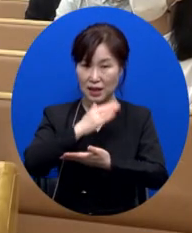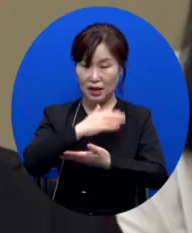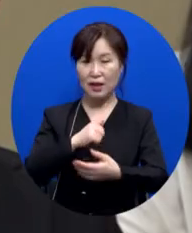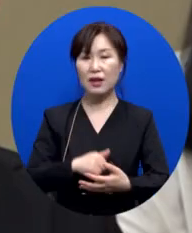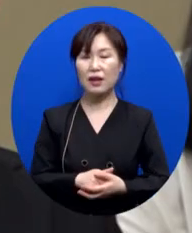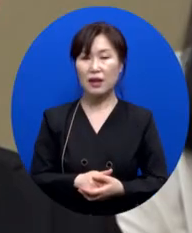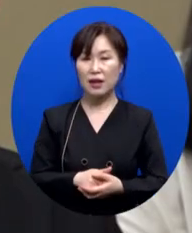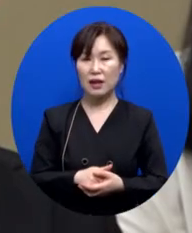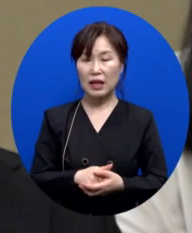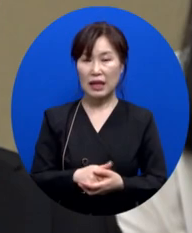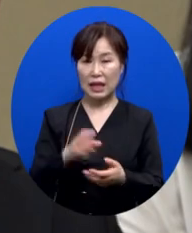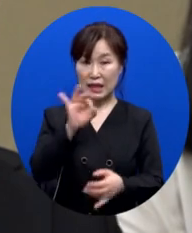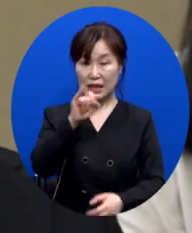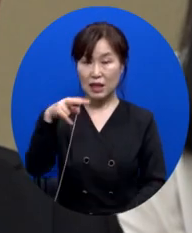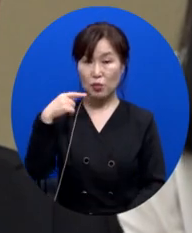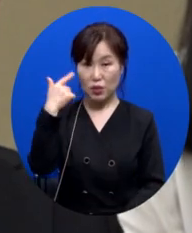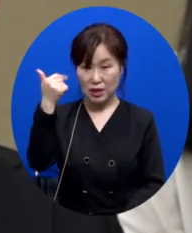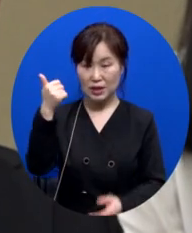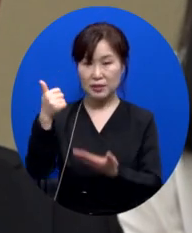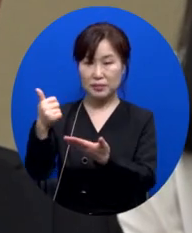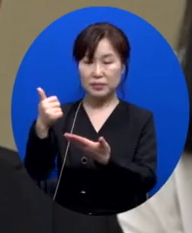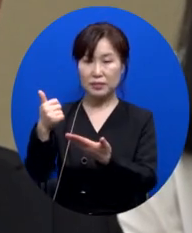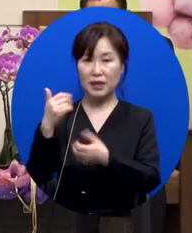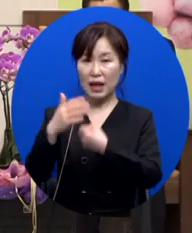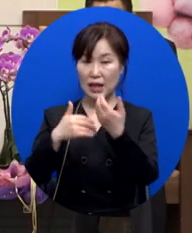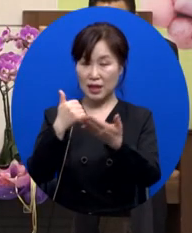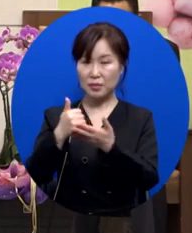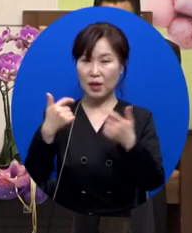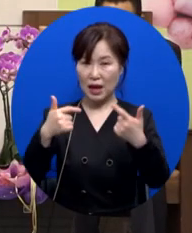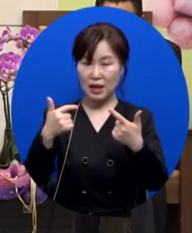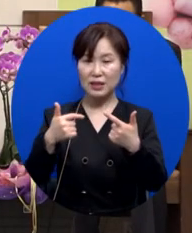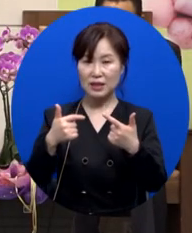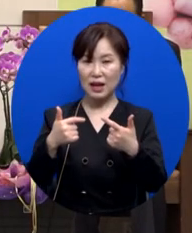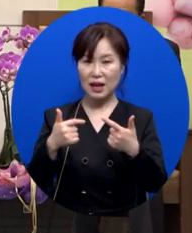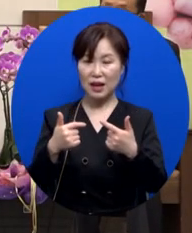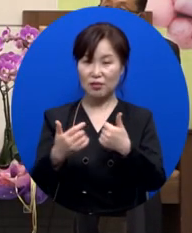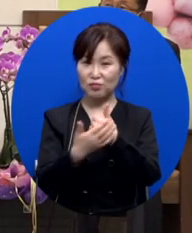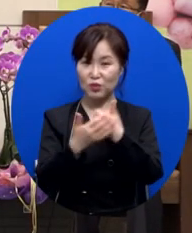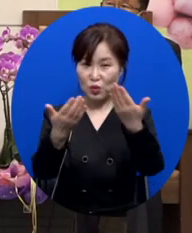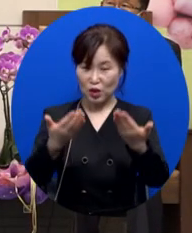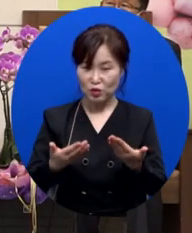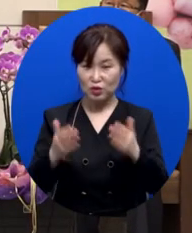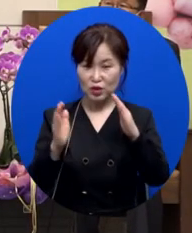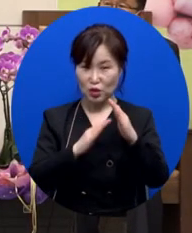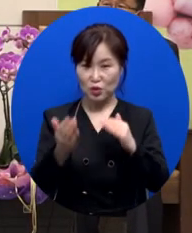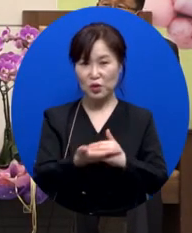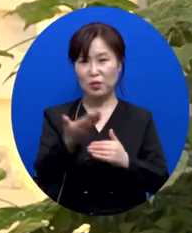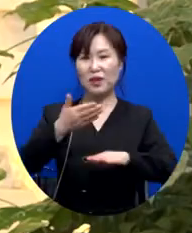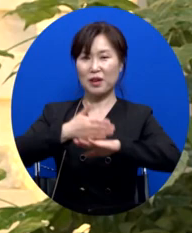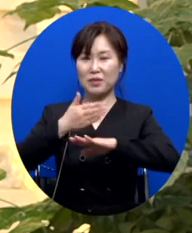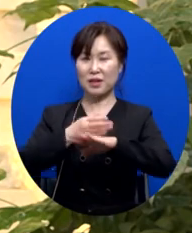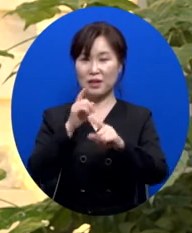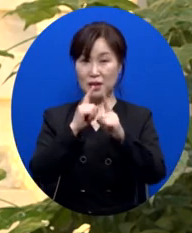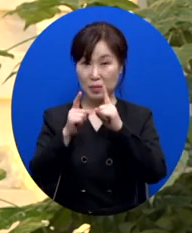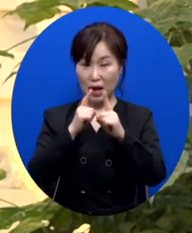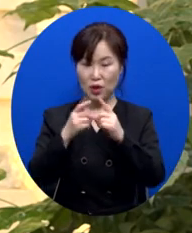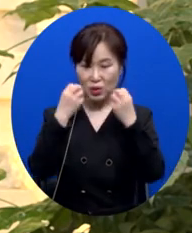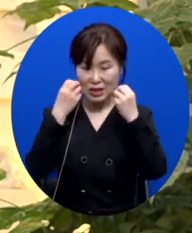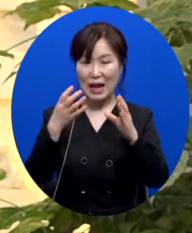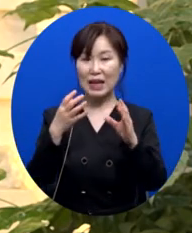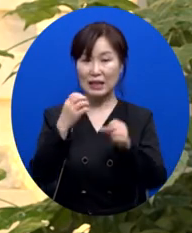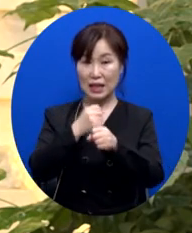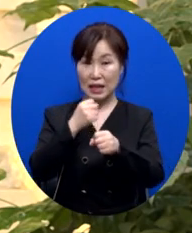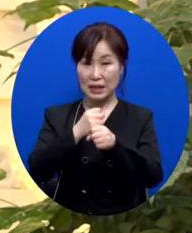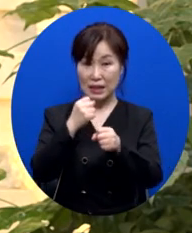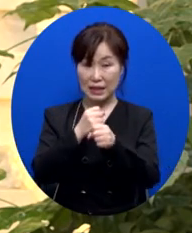침례 교회 이성진 목사는 하나님과 항상 격려해 준 성도들에게 감사하다 고 전했습니다 또 창세기 의 수문